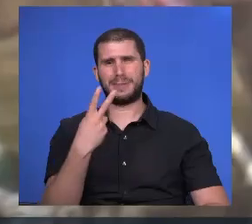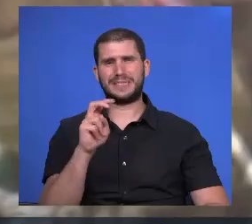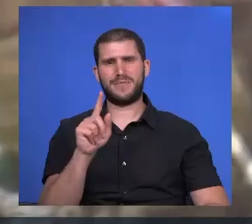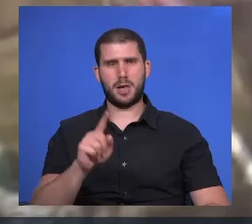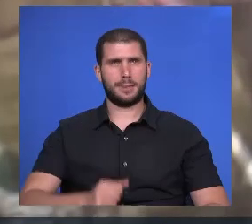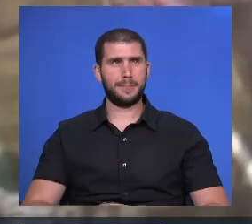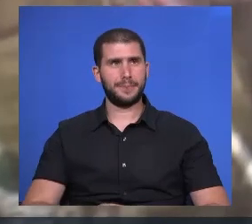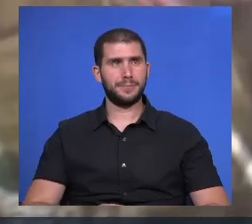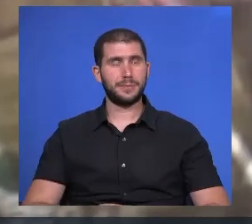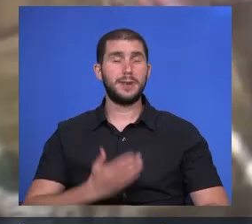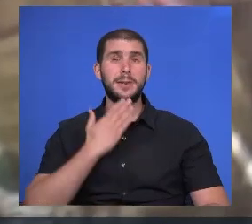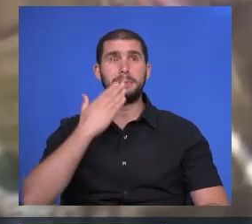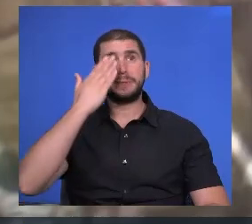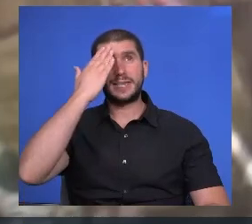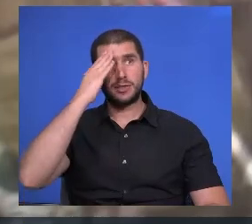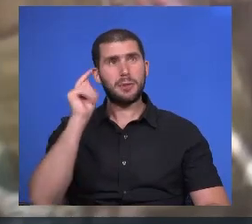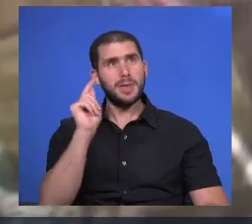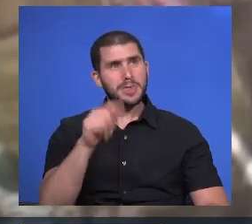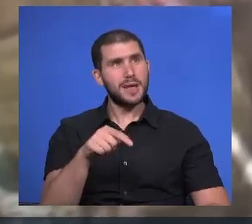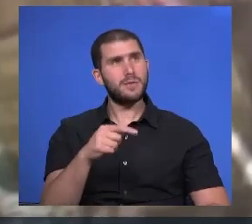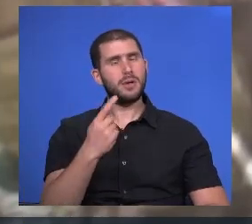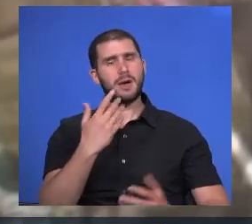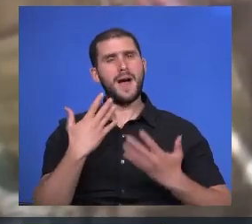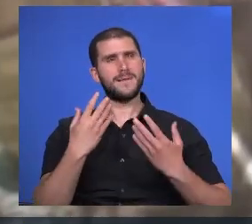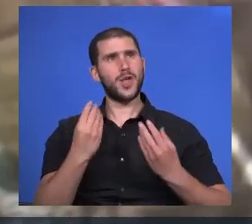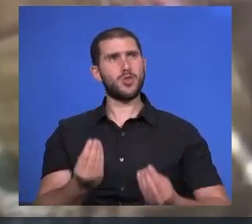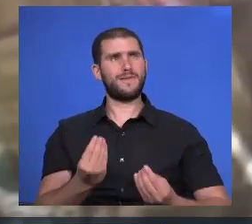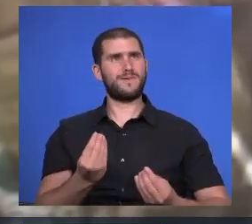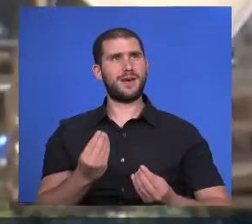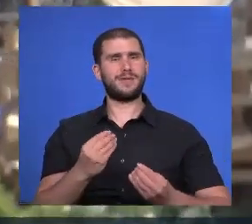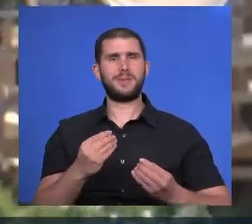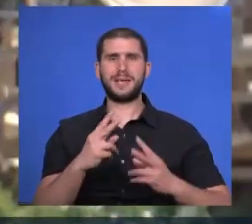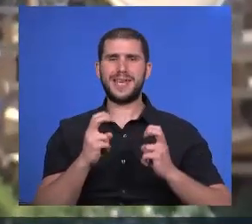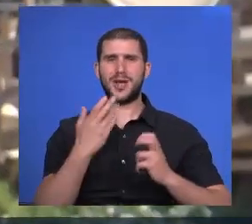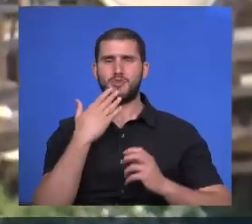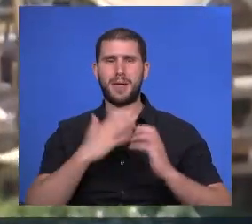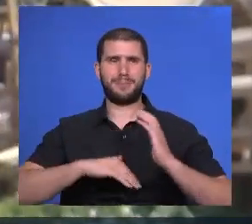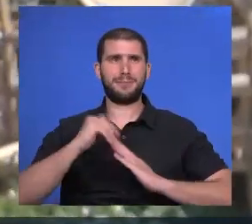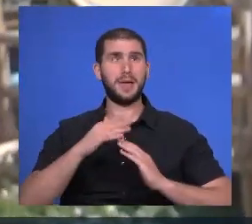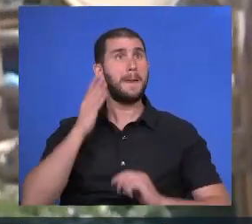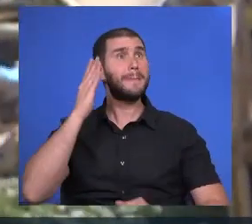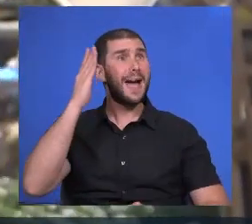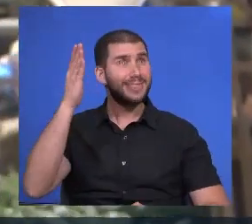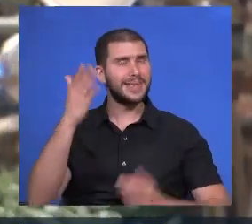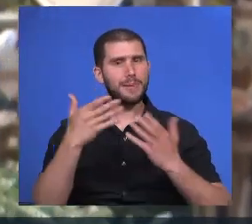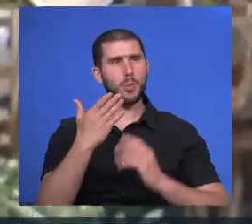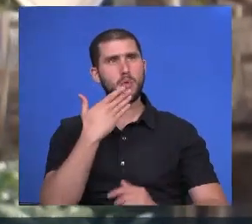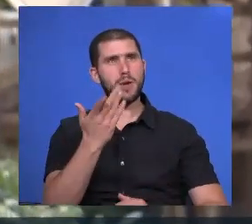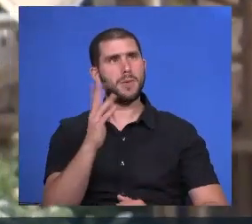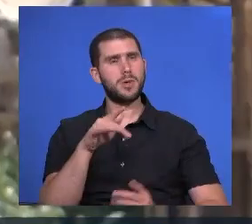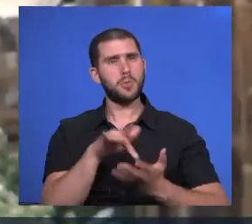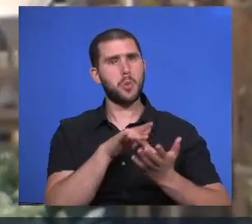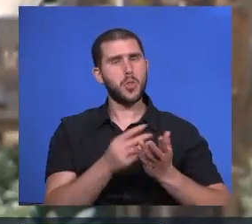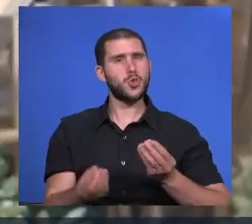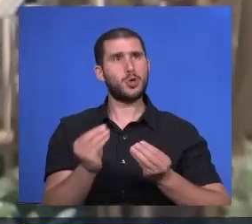השם, תבואו להתבשם מהאווירה הזאת ומבניין העיר ירושלים. בעתיד ייפתחו בירושלים אטרקציות נוספות שצפויות